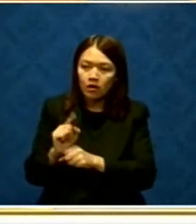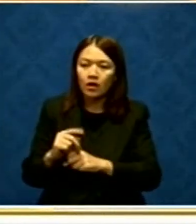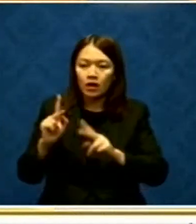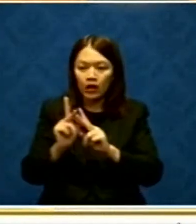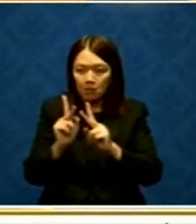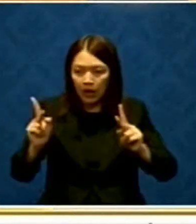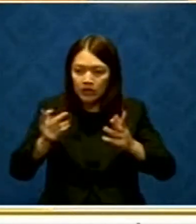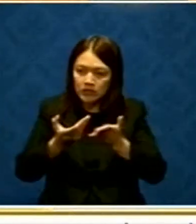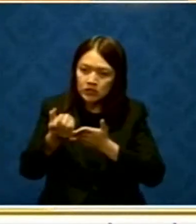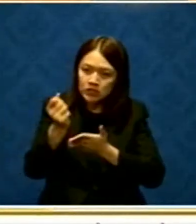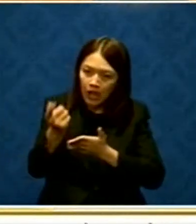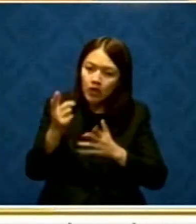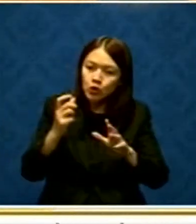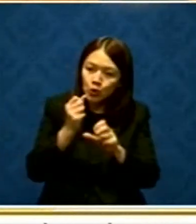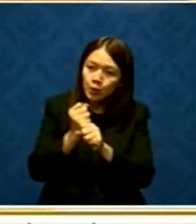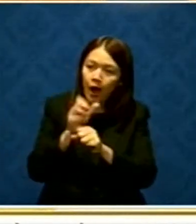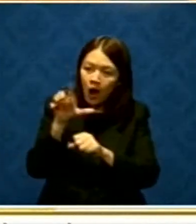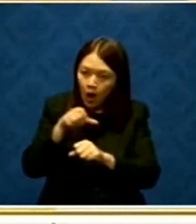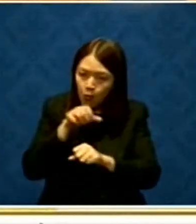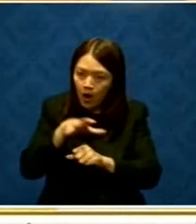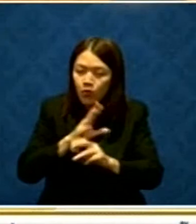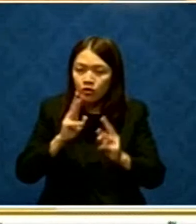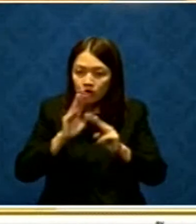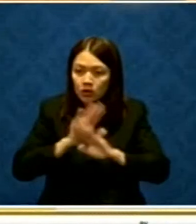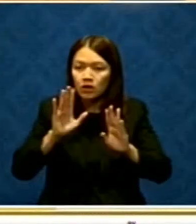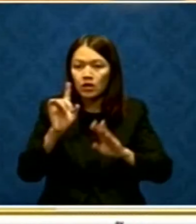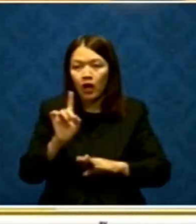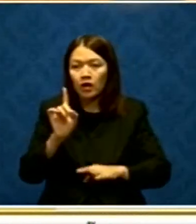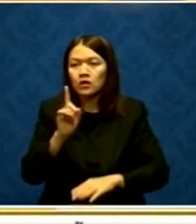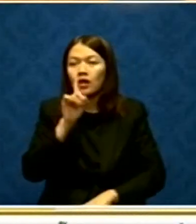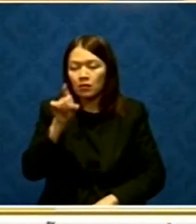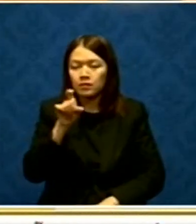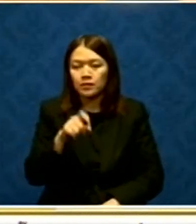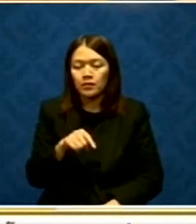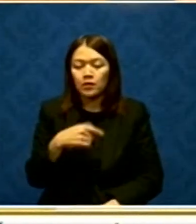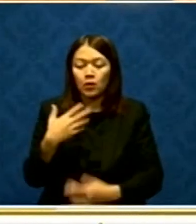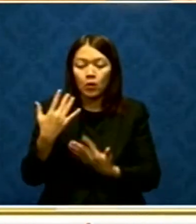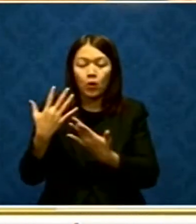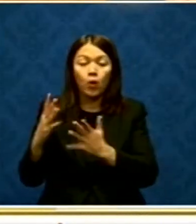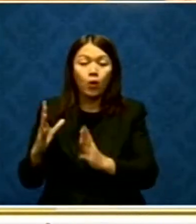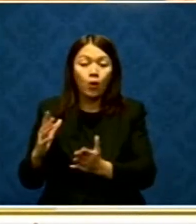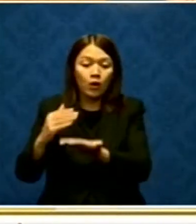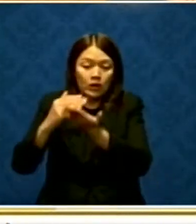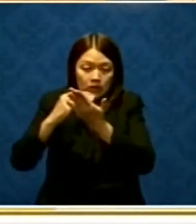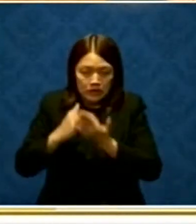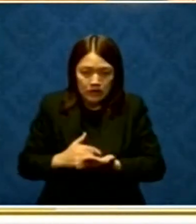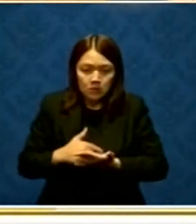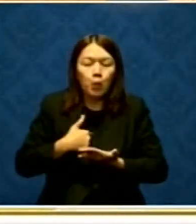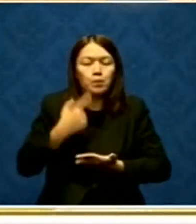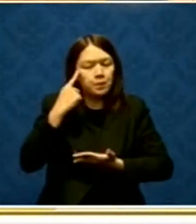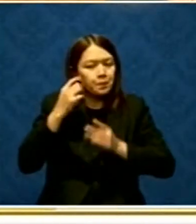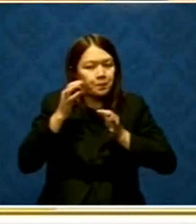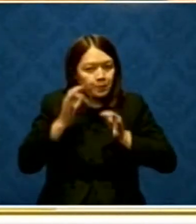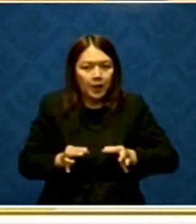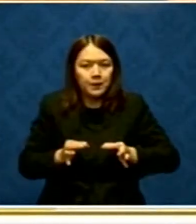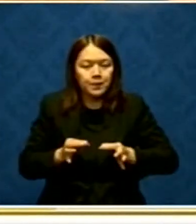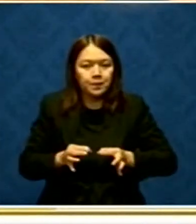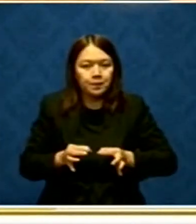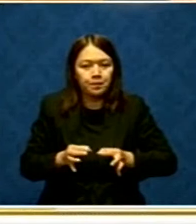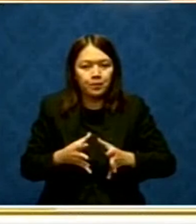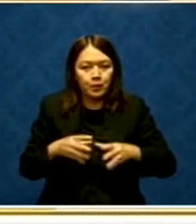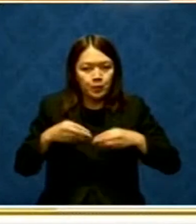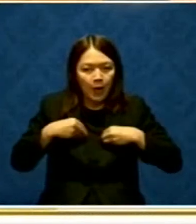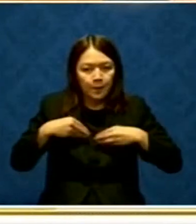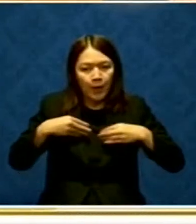รรมการจัดซื้อจัดจ้างจะสรุปยังไงถ้าสรุปแล้วพอมาที่ผมก็จะตัดสินใจจะไปคร